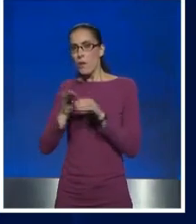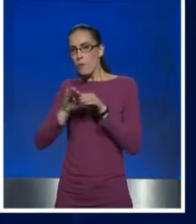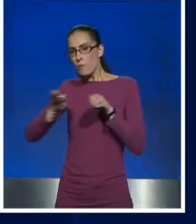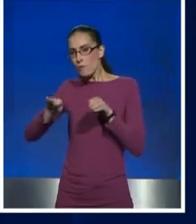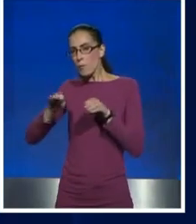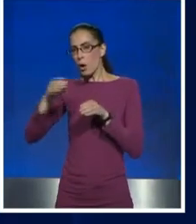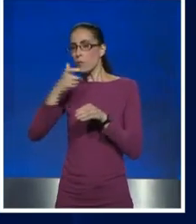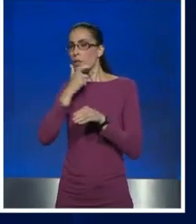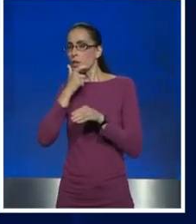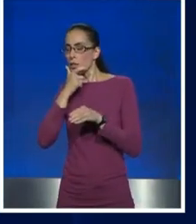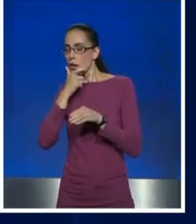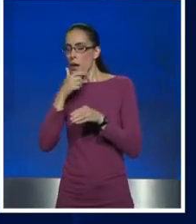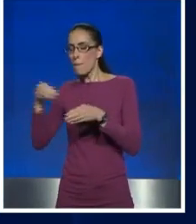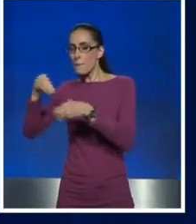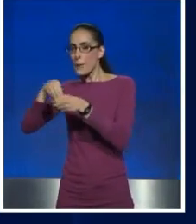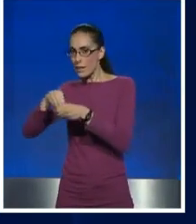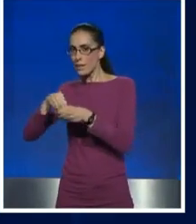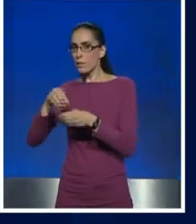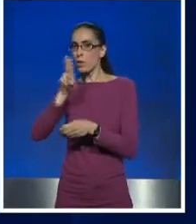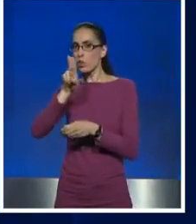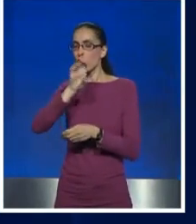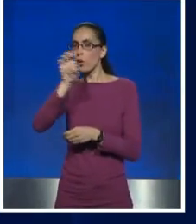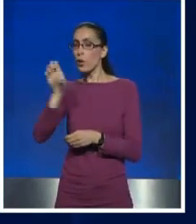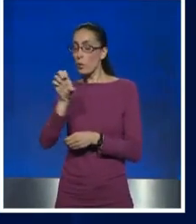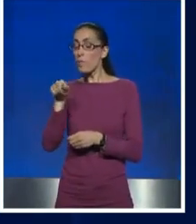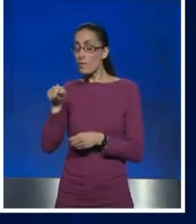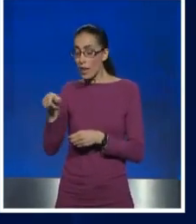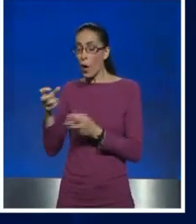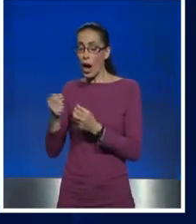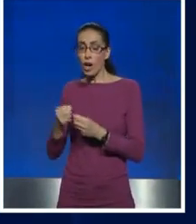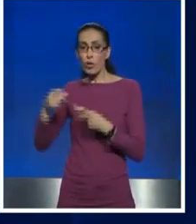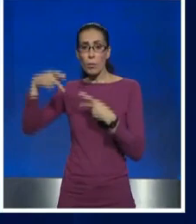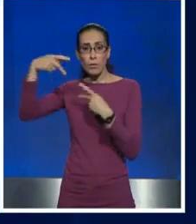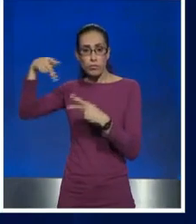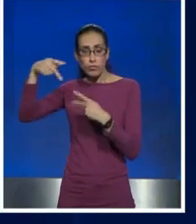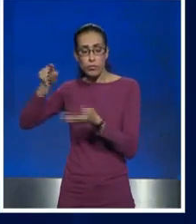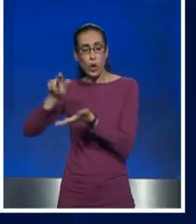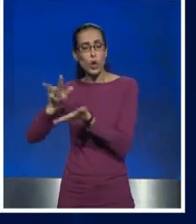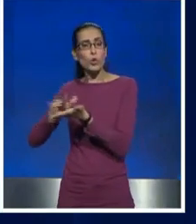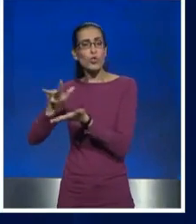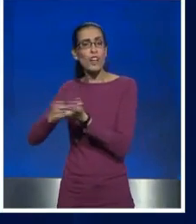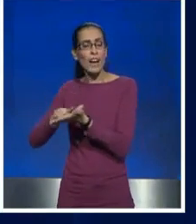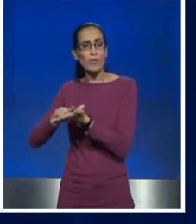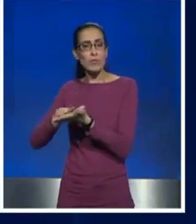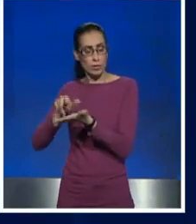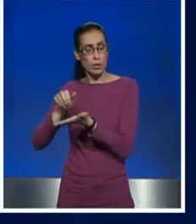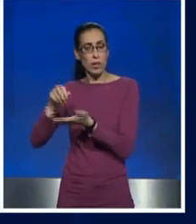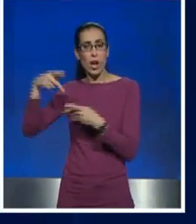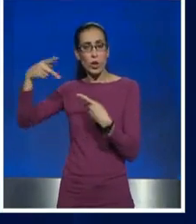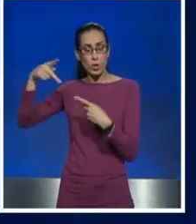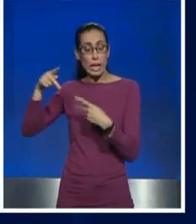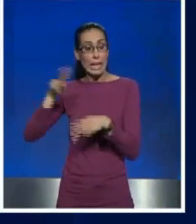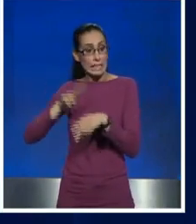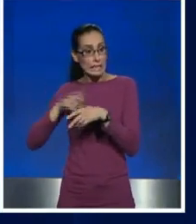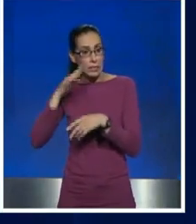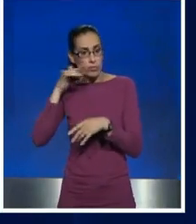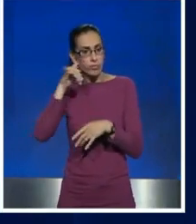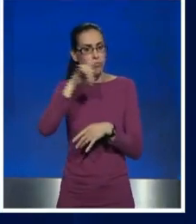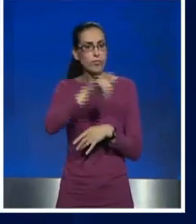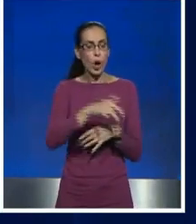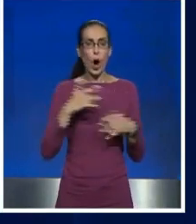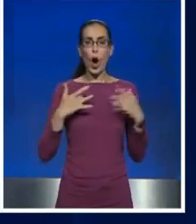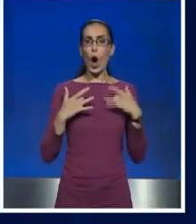Brittanja, allura parti mill-Unjoni Ewropea. Għandhom deroga tista' tidħol u żżur tara l-Isle of Man kemm